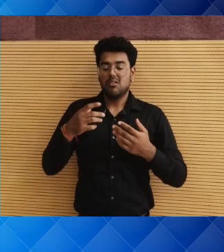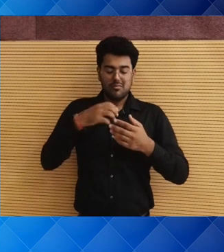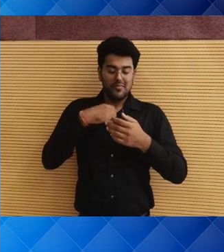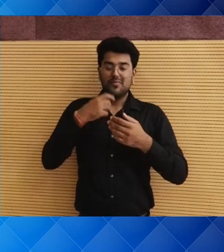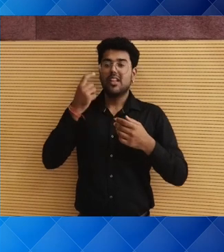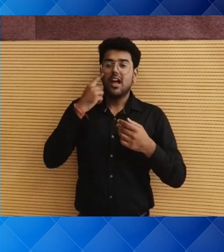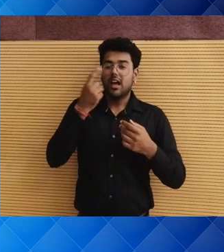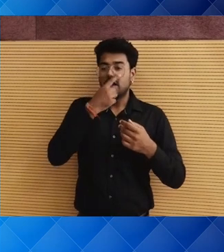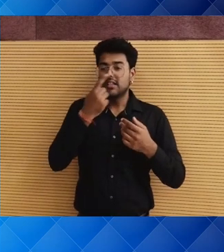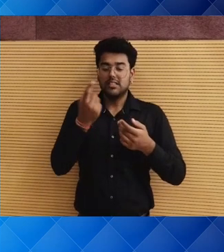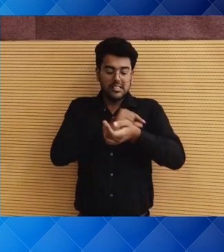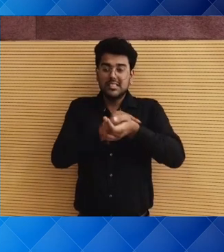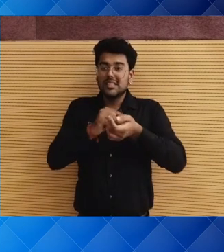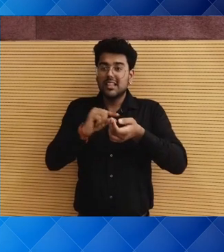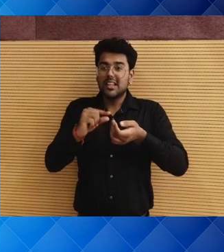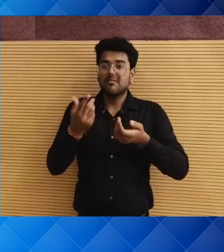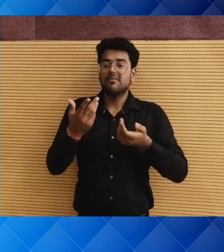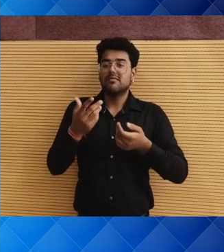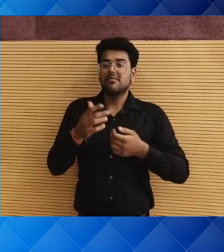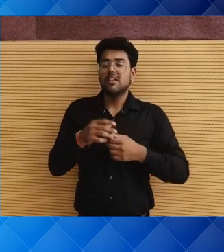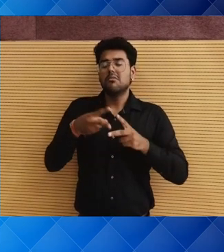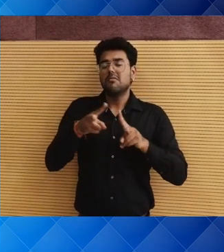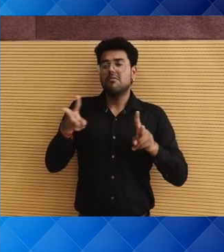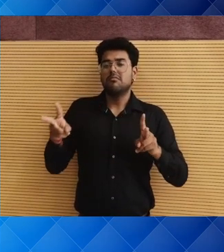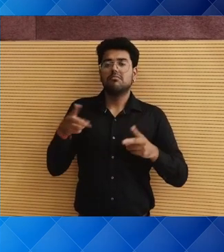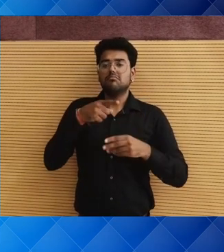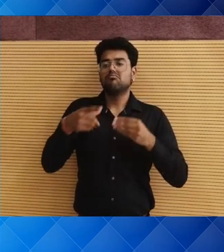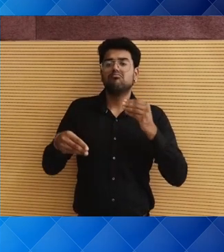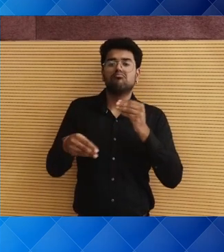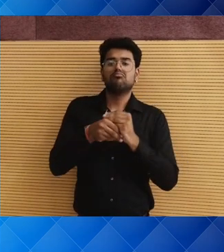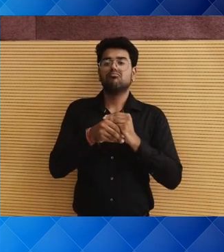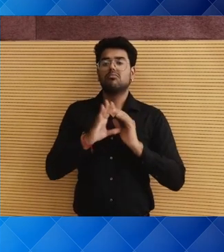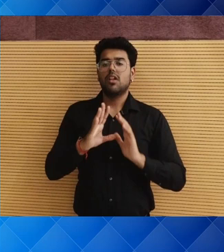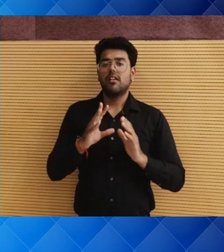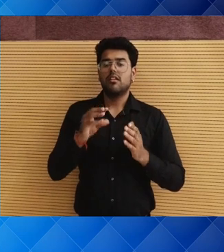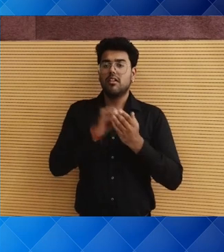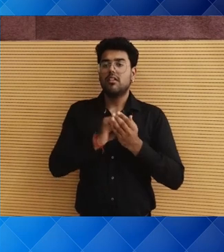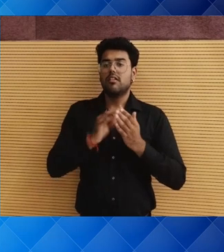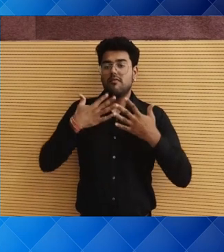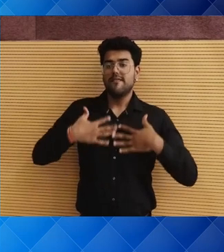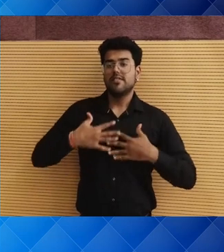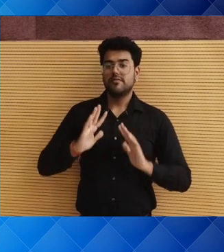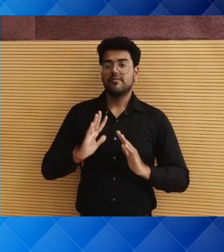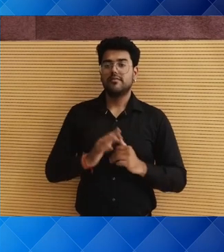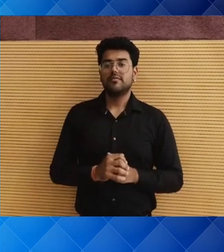ऑर्गन्स, उसकी नर्व सिस्टम, संपूर्ण बॉडी के बारे में अन्नमय कोष में, फिजिकल बॉडी